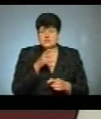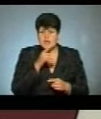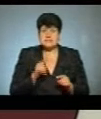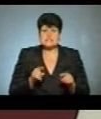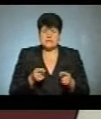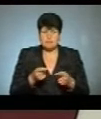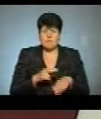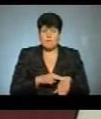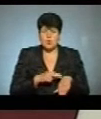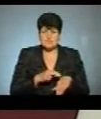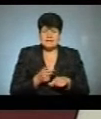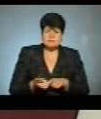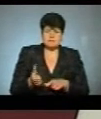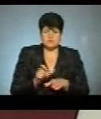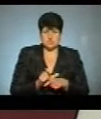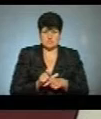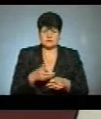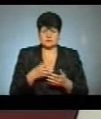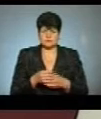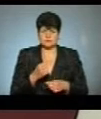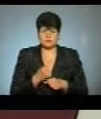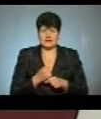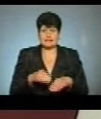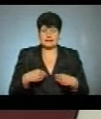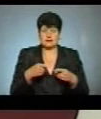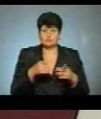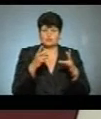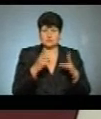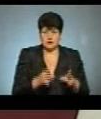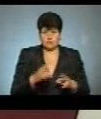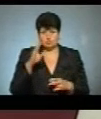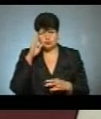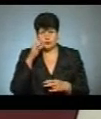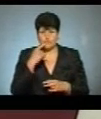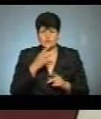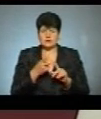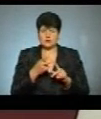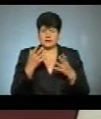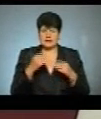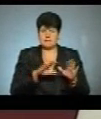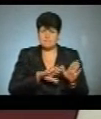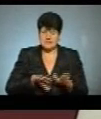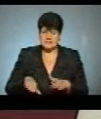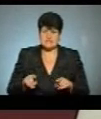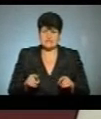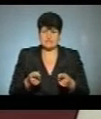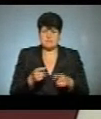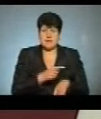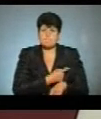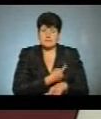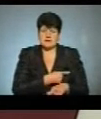затримання поліцейські перевищили повноваження та завдали йому травм. Чоловік каже, на другий день після затримання медики